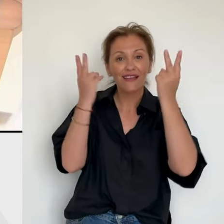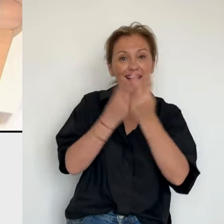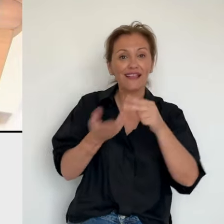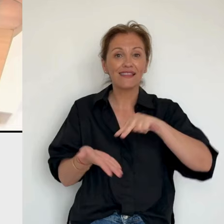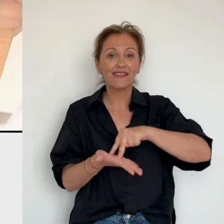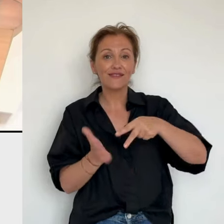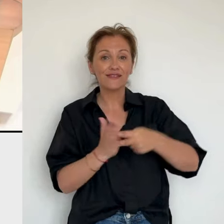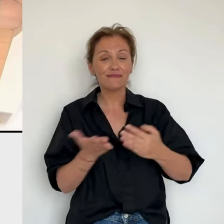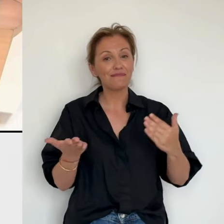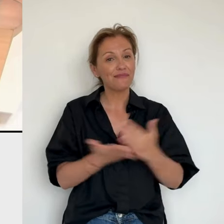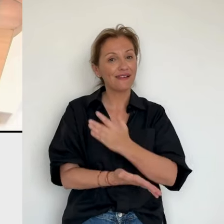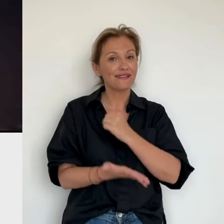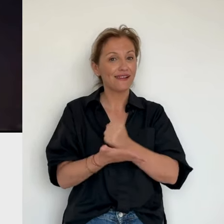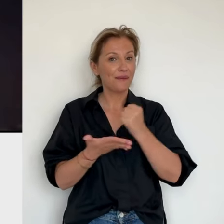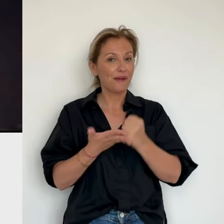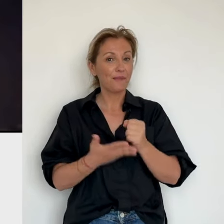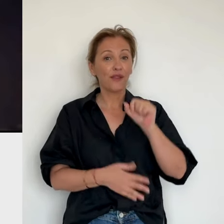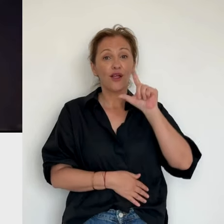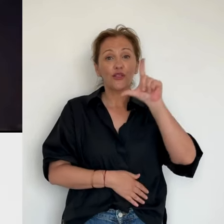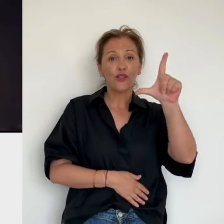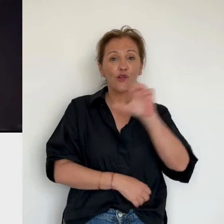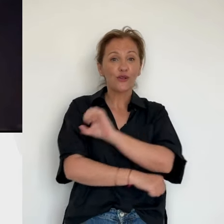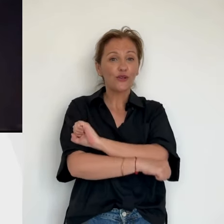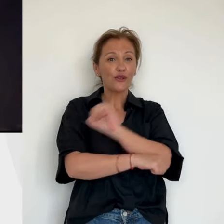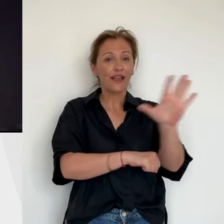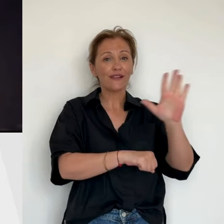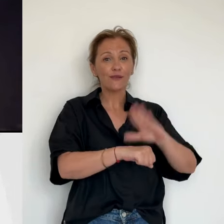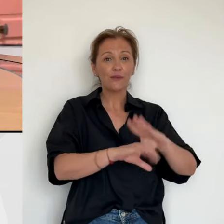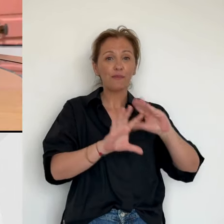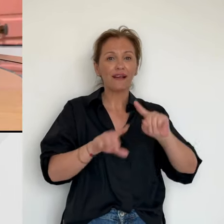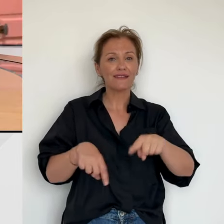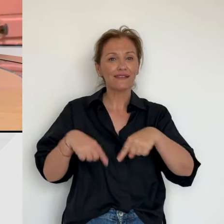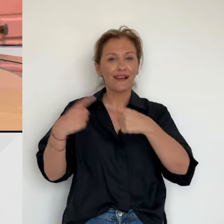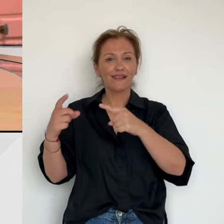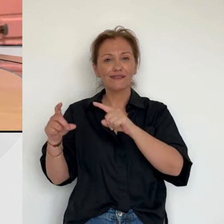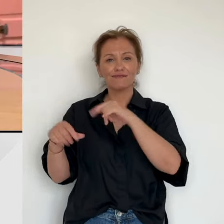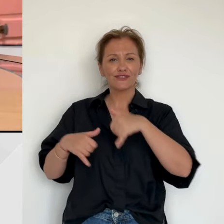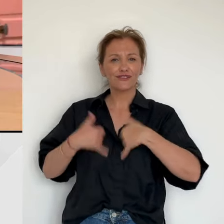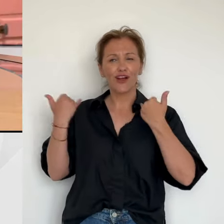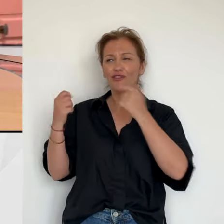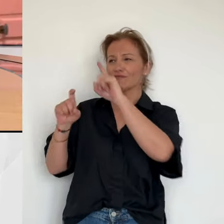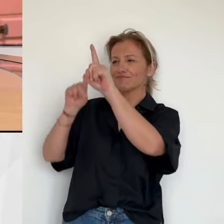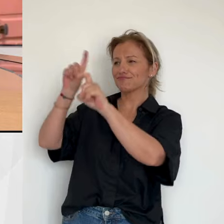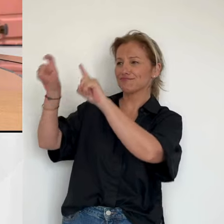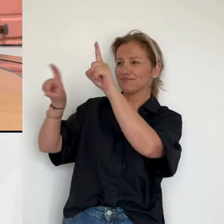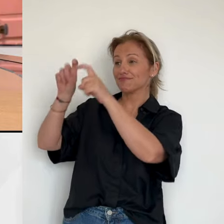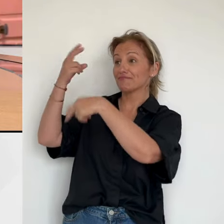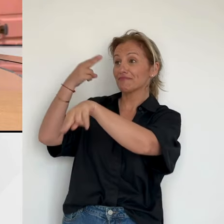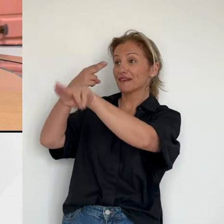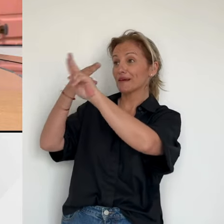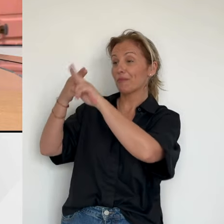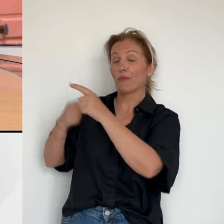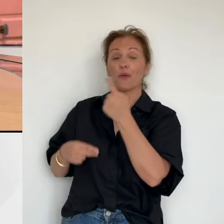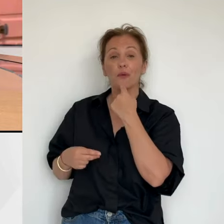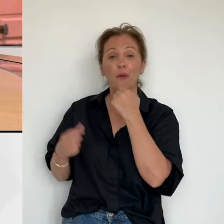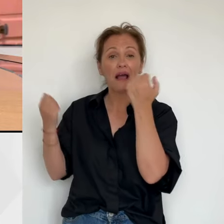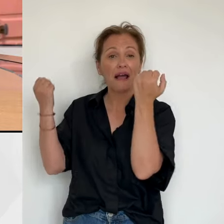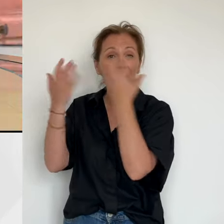des voies générales et technologiques. Florence Antomarc et Nina Sainte y ont recueilli quelques réactions au sortir de l'épreuve.